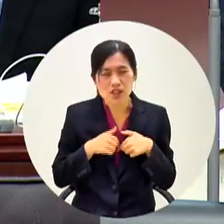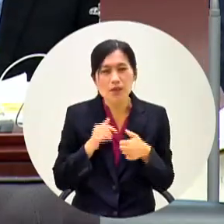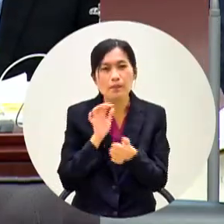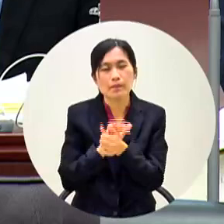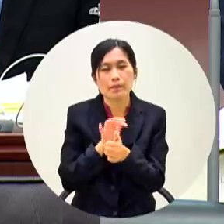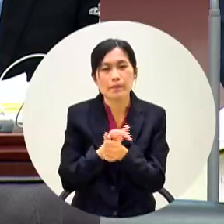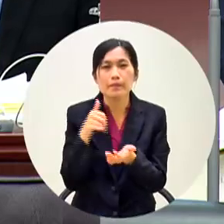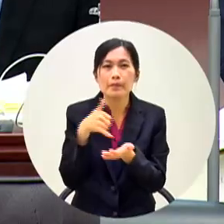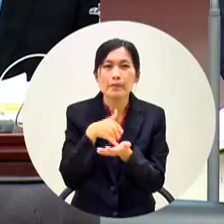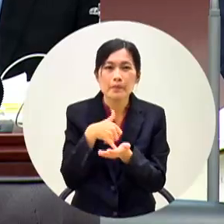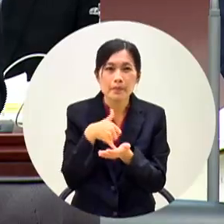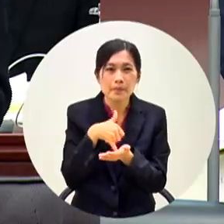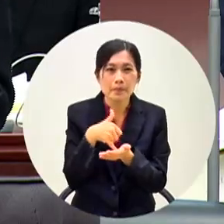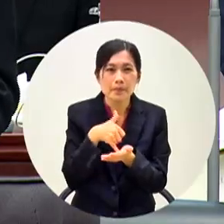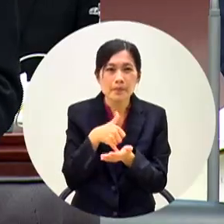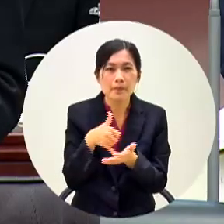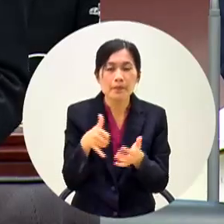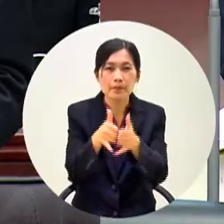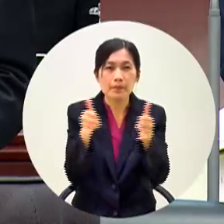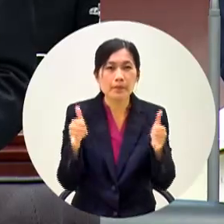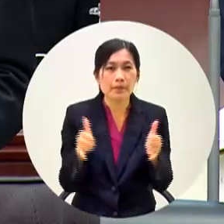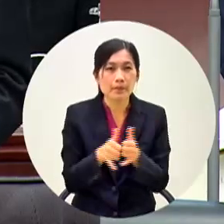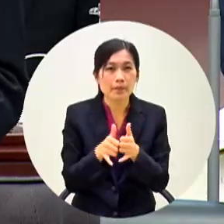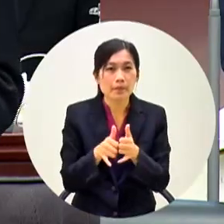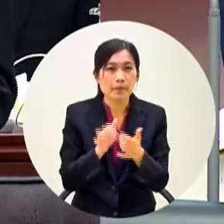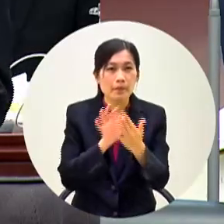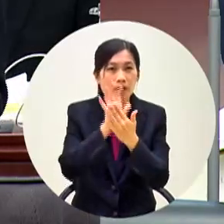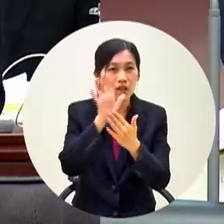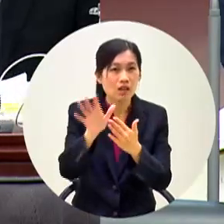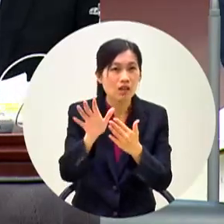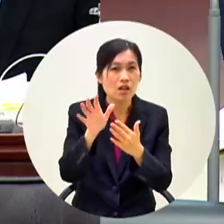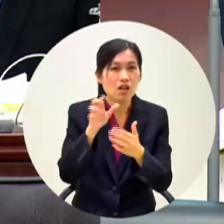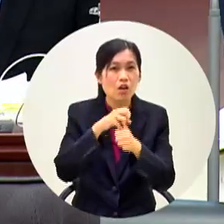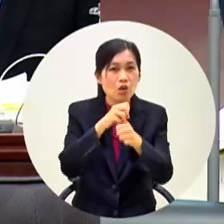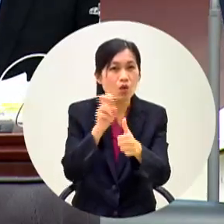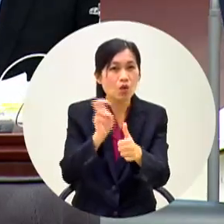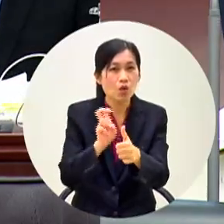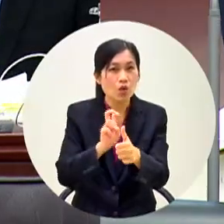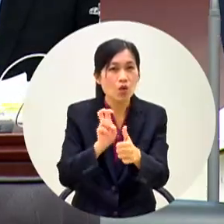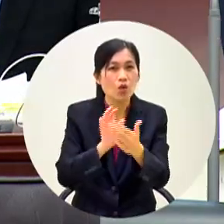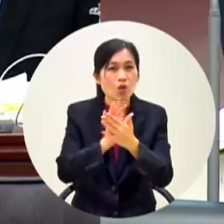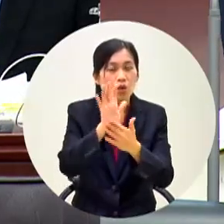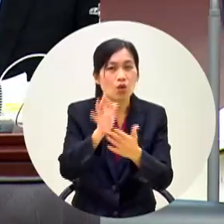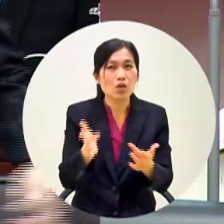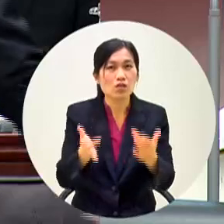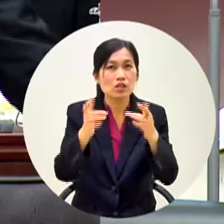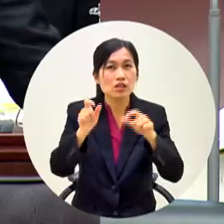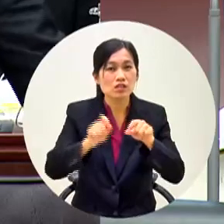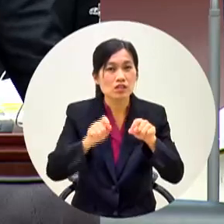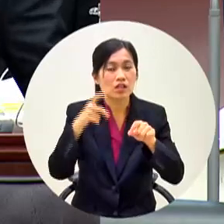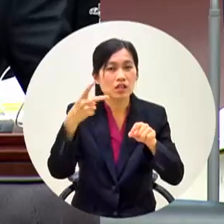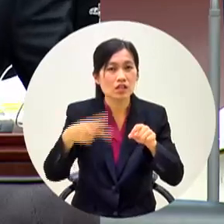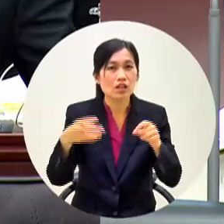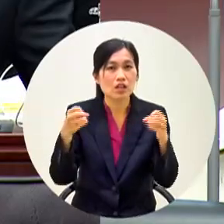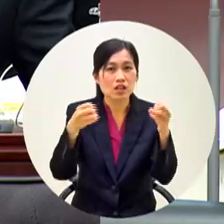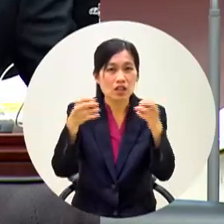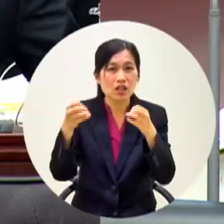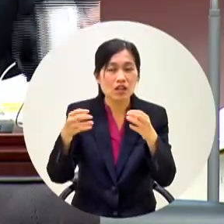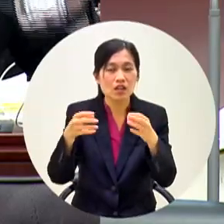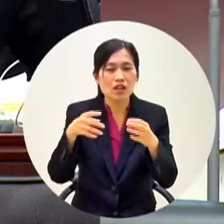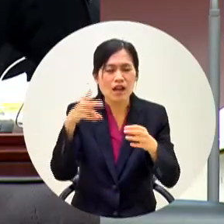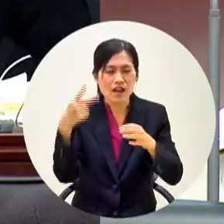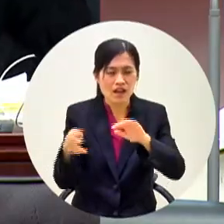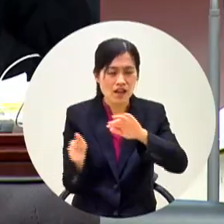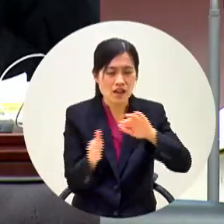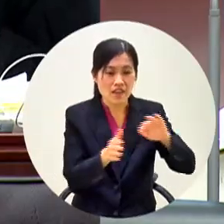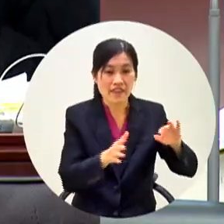族群怎么样来做安置。后续我们看到草案的时候，然后再来讨论。另外呢，这些大庙或者是有一些